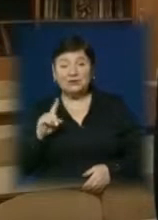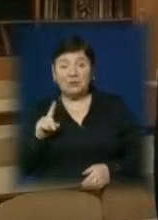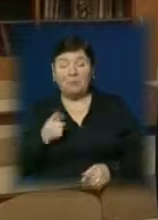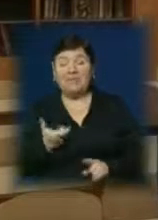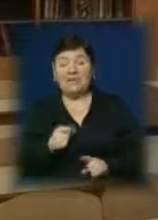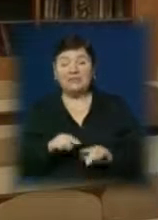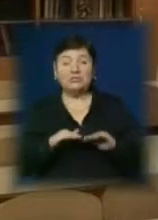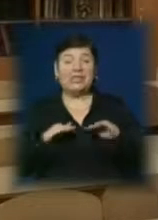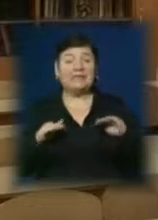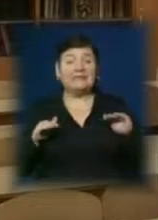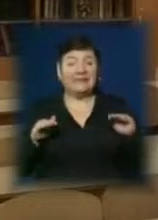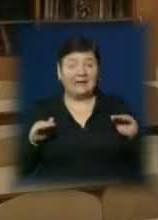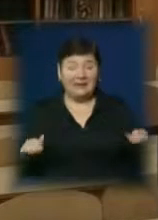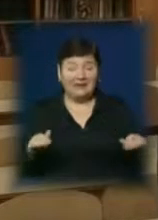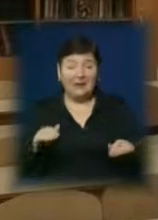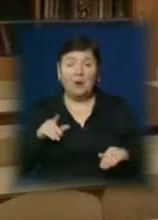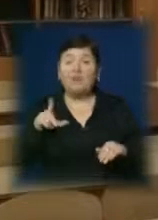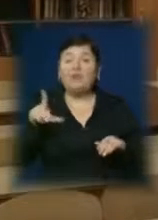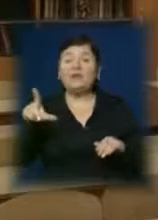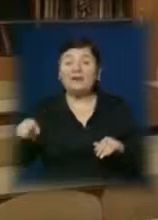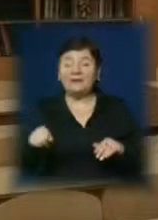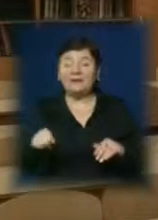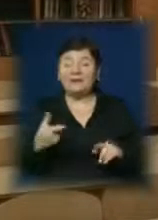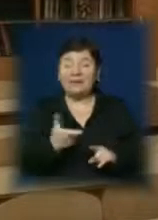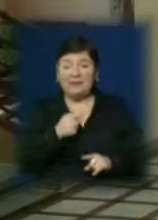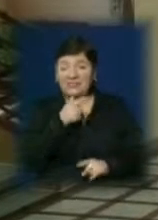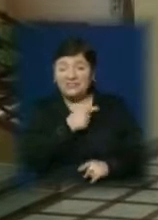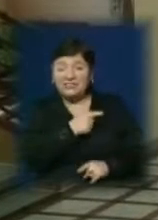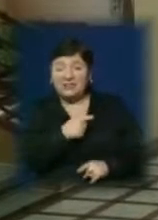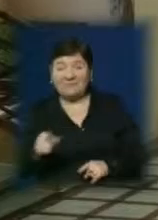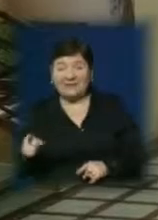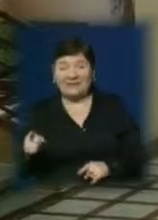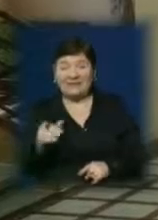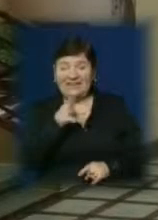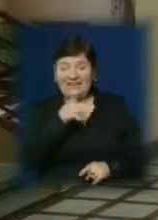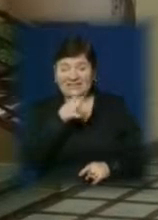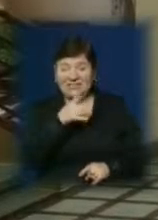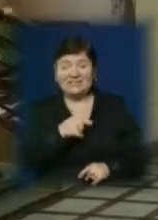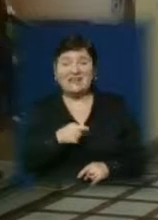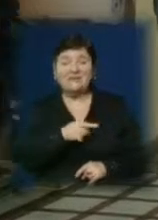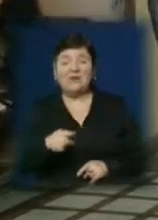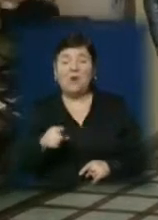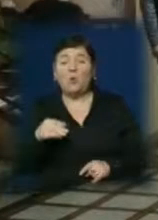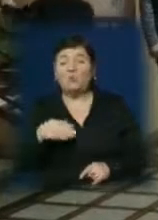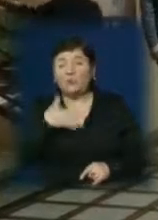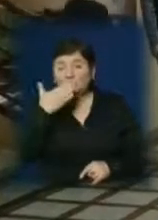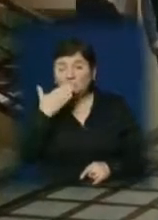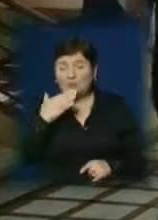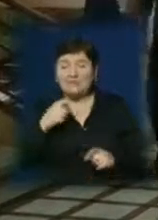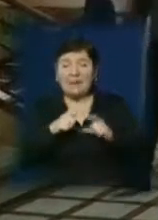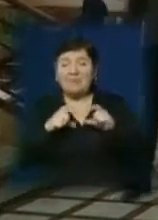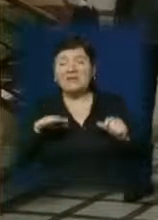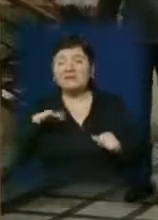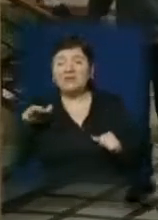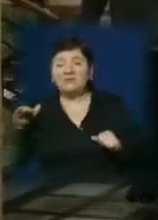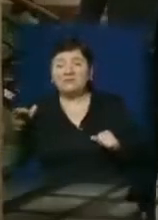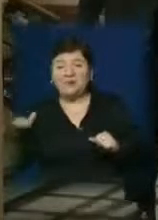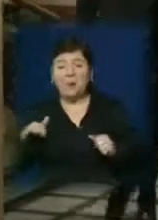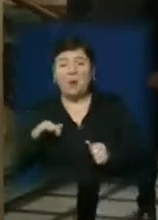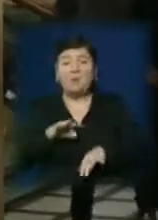Це перший досвід обміну учнів з представниками Великої Британії. До цього закарпатських школярів на навчання відправляли з США.